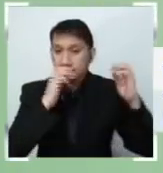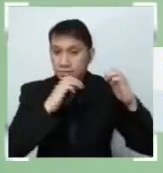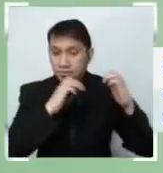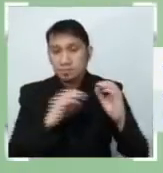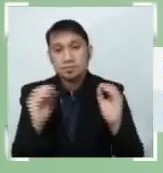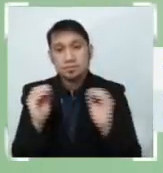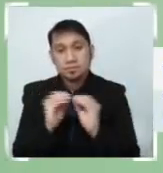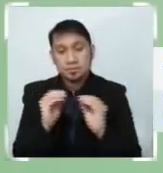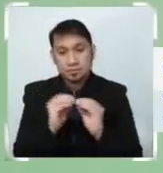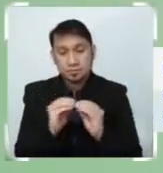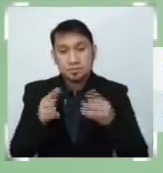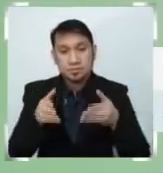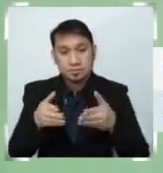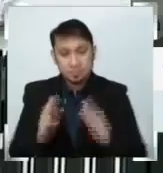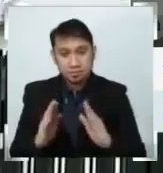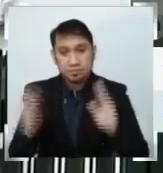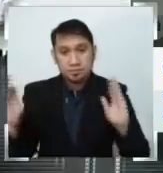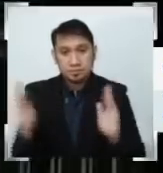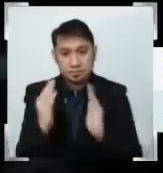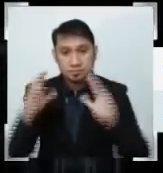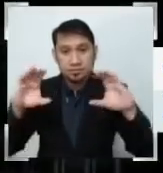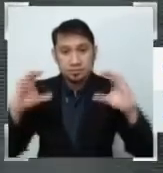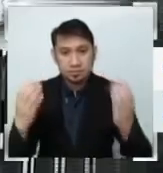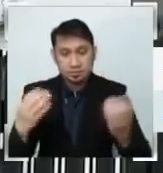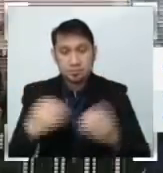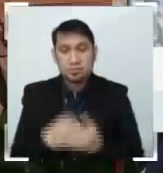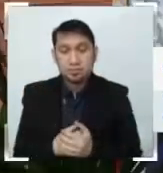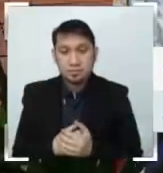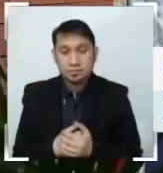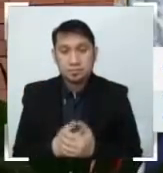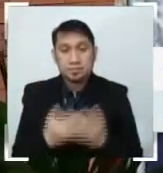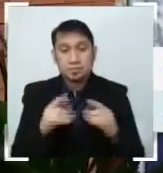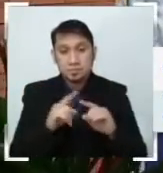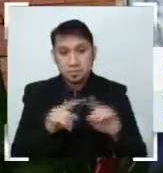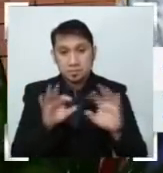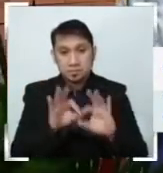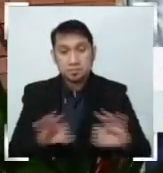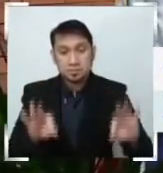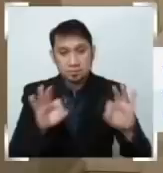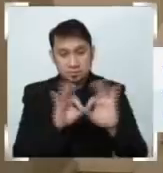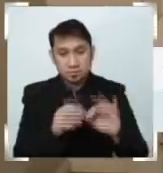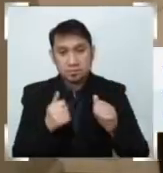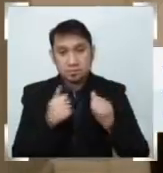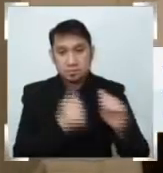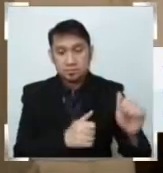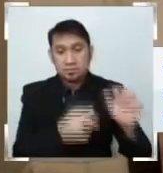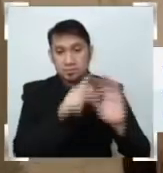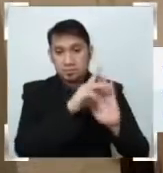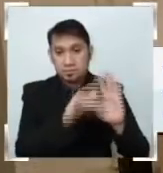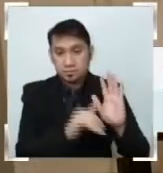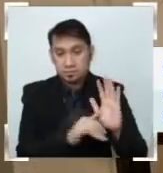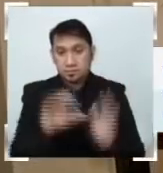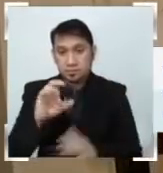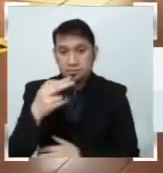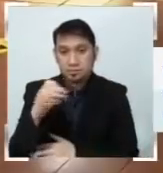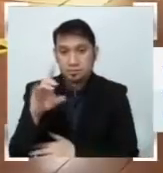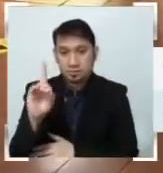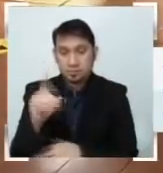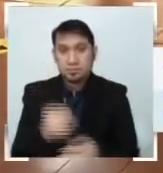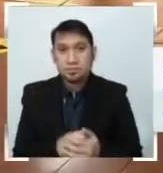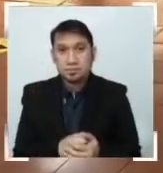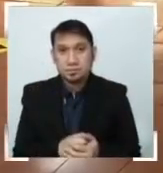mga papayagan mag-face-to-face classes. Basta't pasok sa requirements sa Commission on Higher Education o CHED. Kailangan bakunado ang